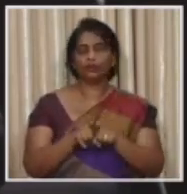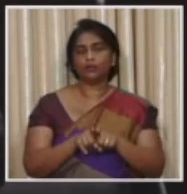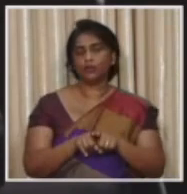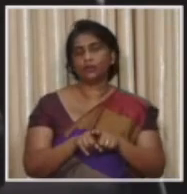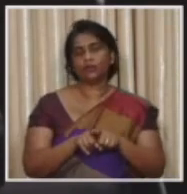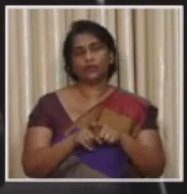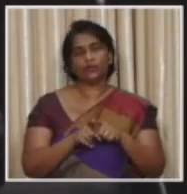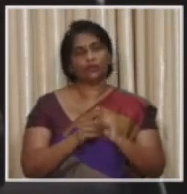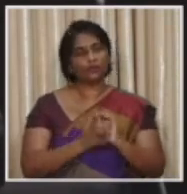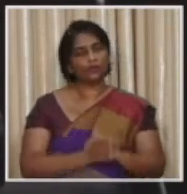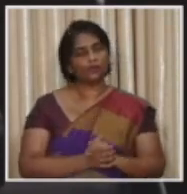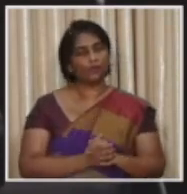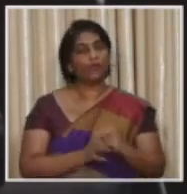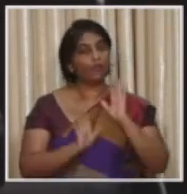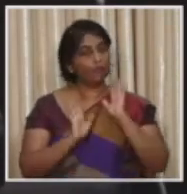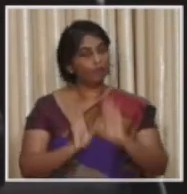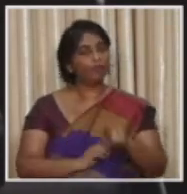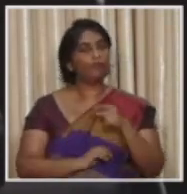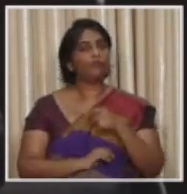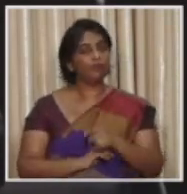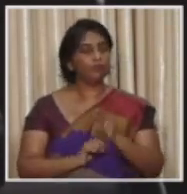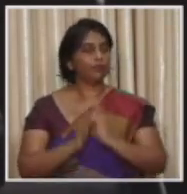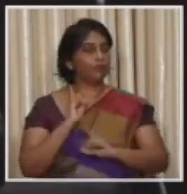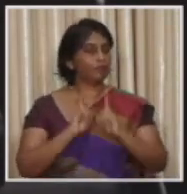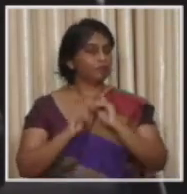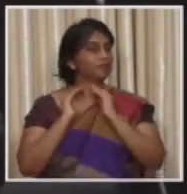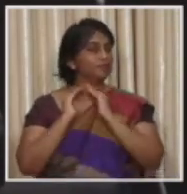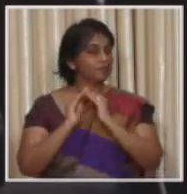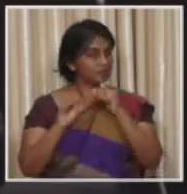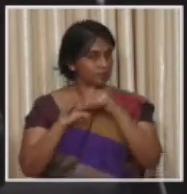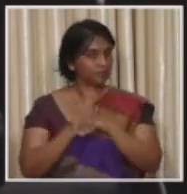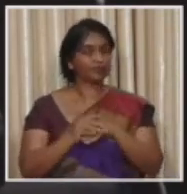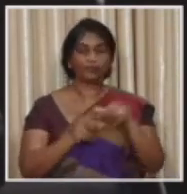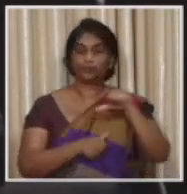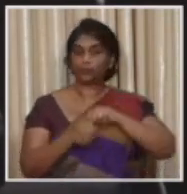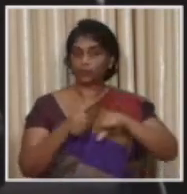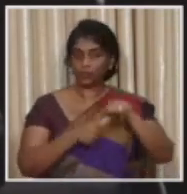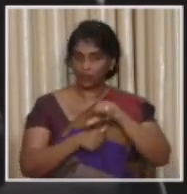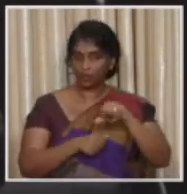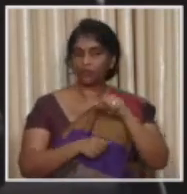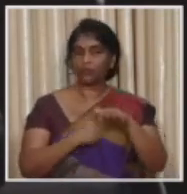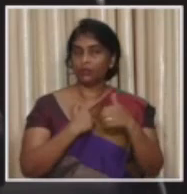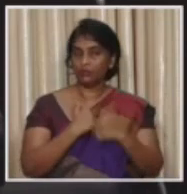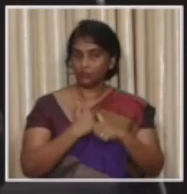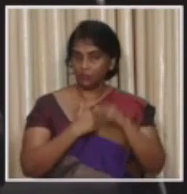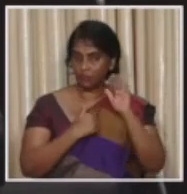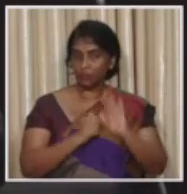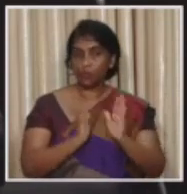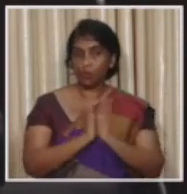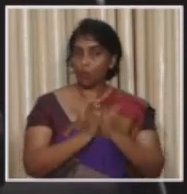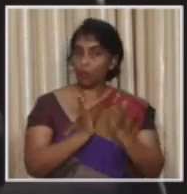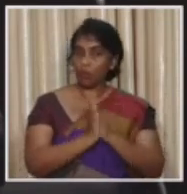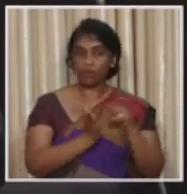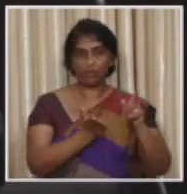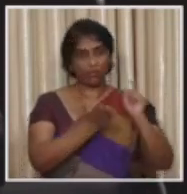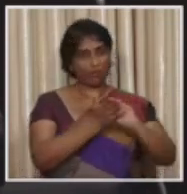තිස්සේ. හැබැයි මේ අමාත්‍යංශවල තියෙන ආයතනවල මේවා සකස් වෙලා තිබුණට පොත්වල